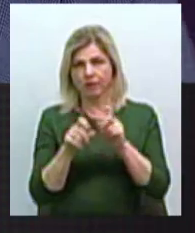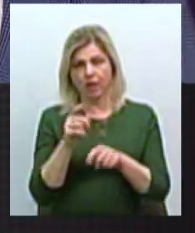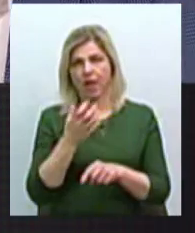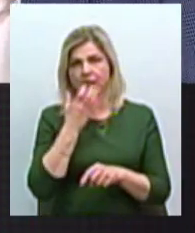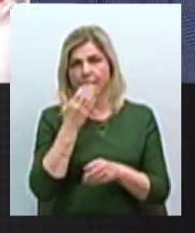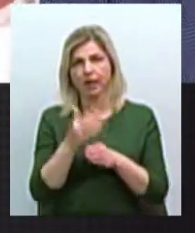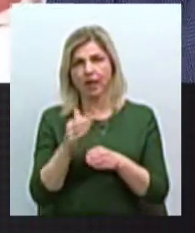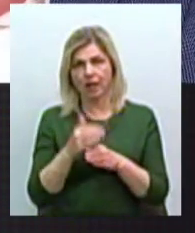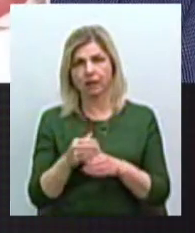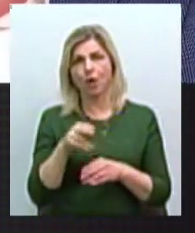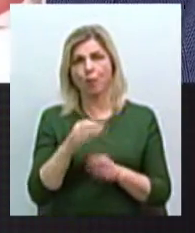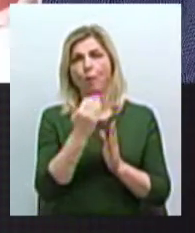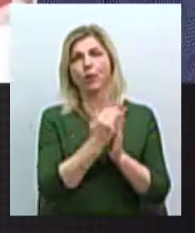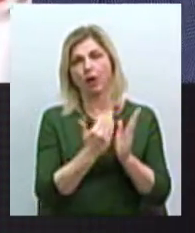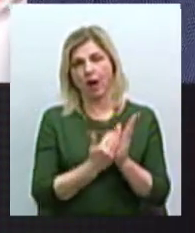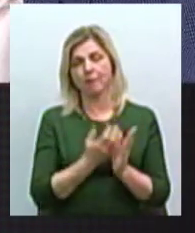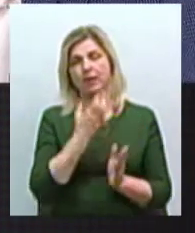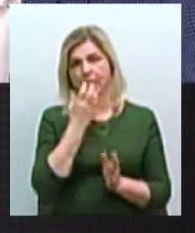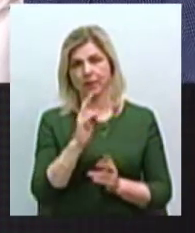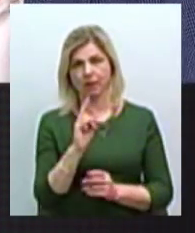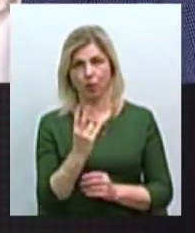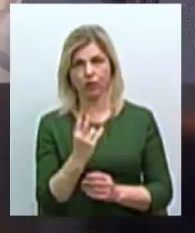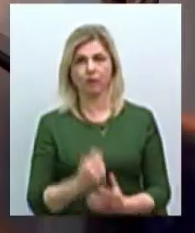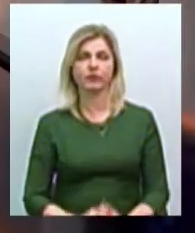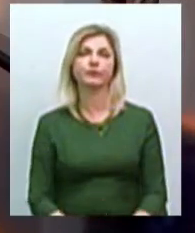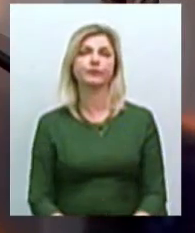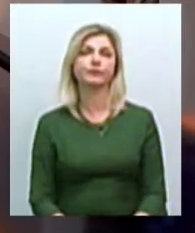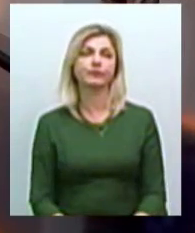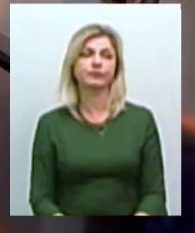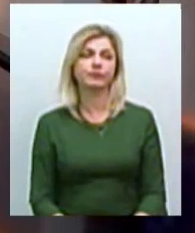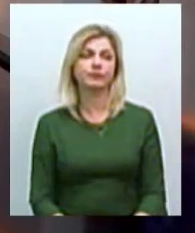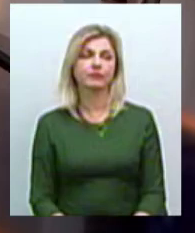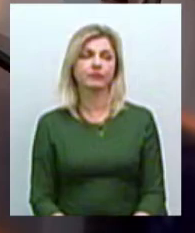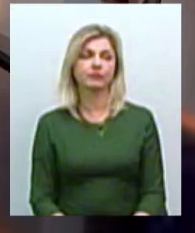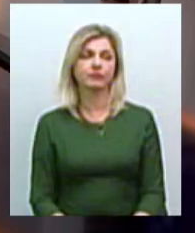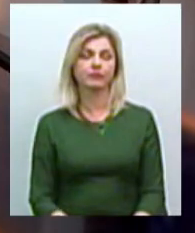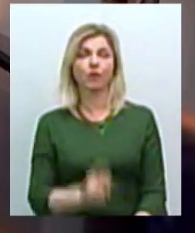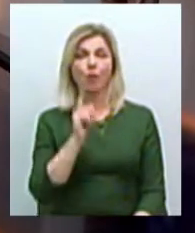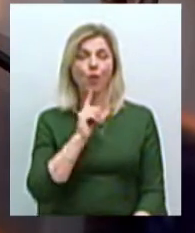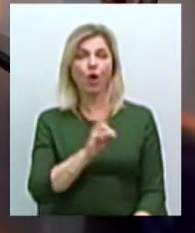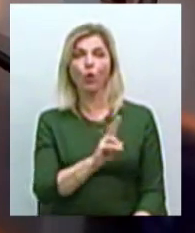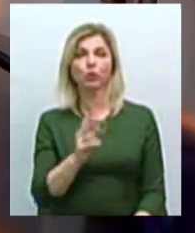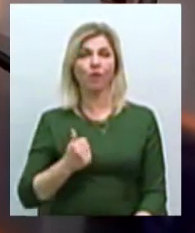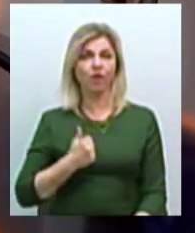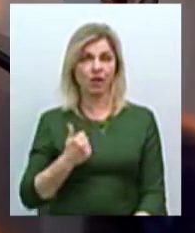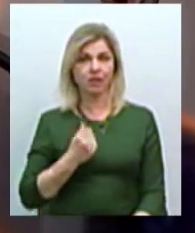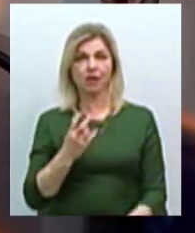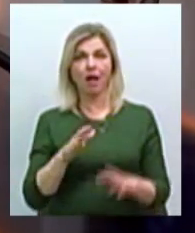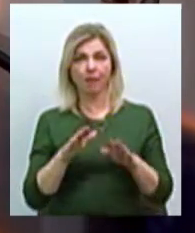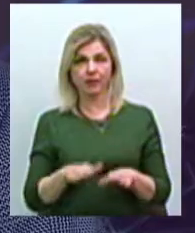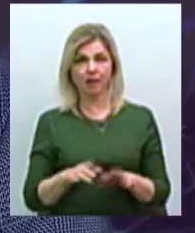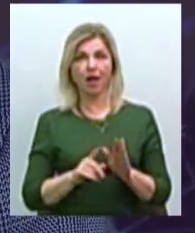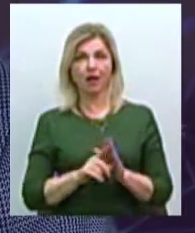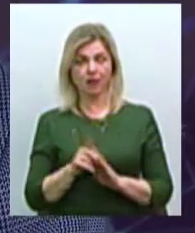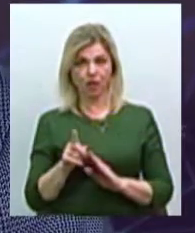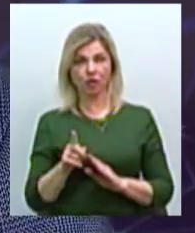ми компенсуємо по програмі «Теплий Миколаїв». Дякую. Пока кто-то хвастается, на местах продолжают всплывать бока. Я